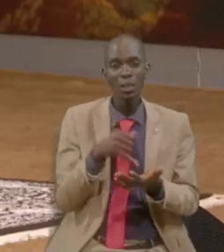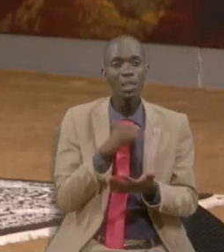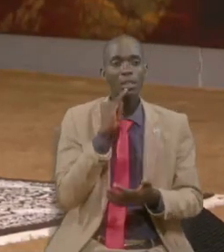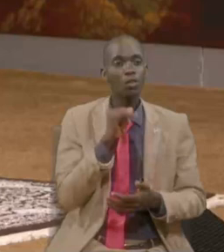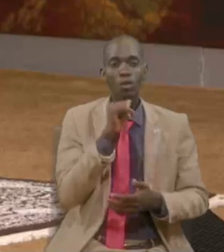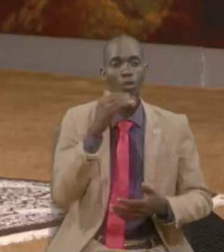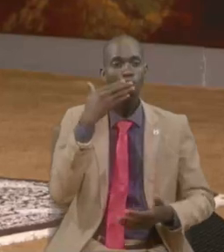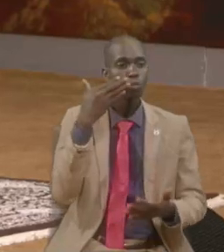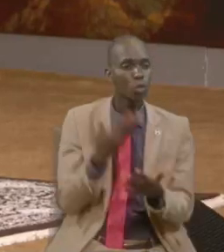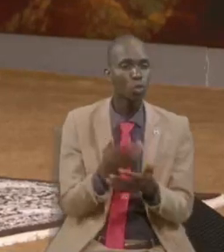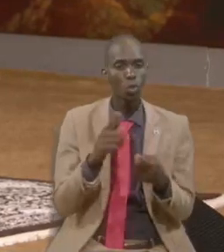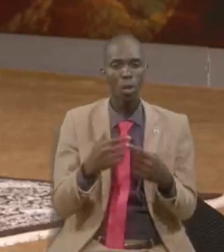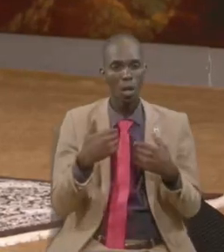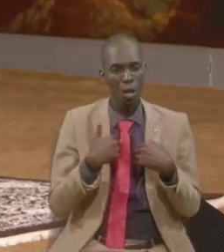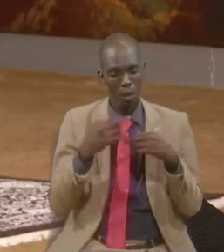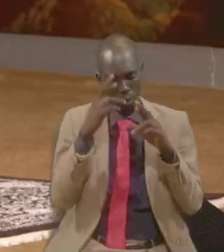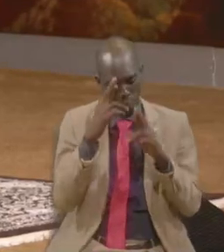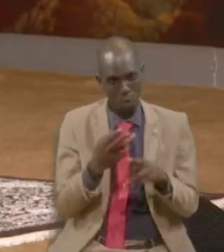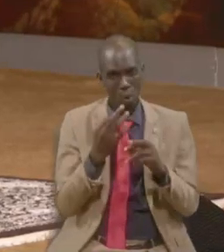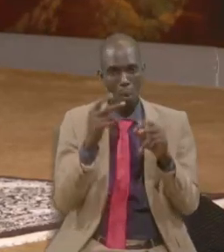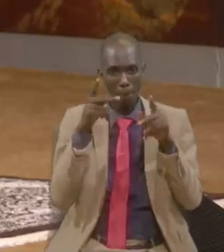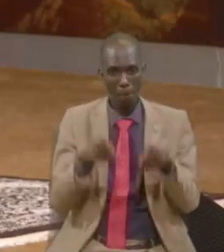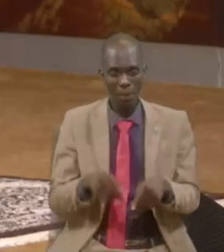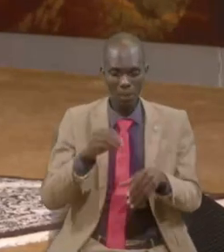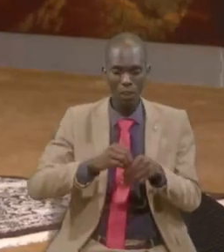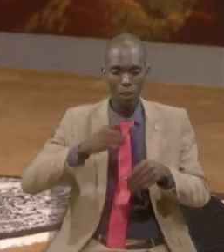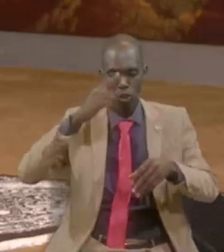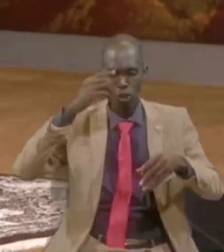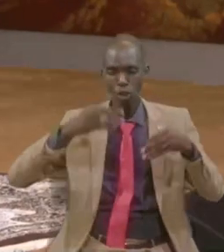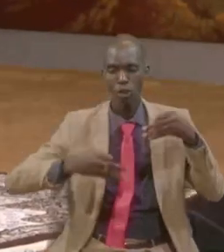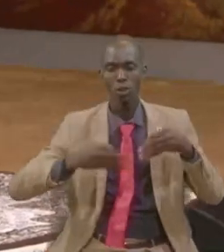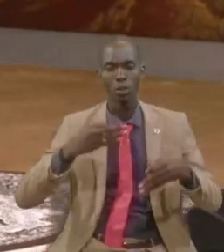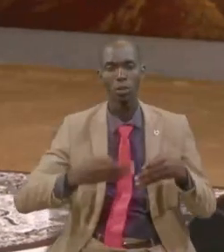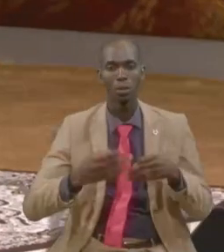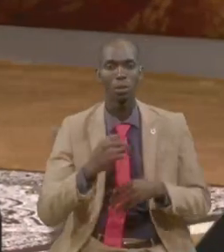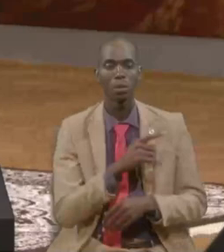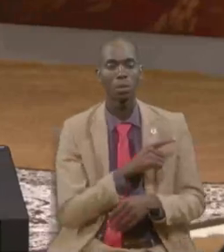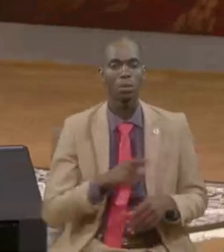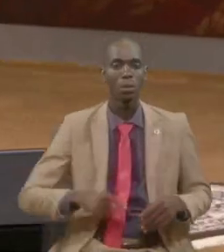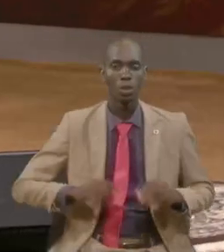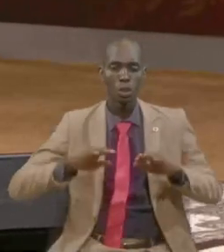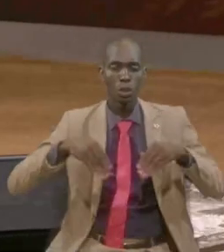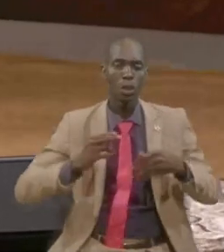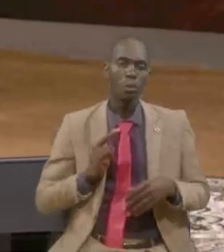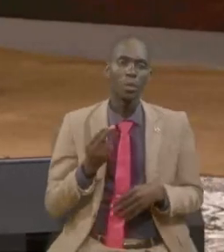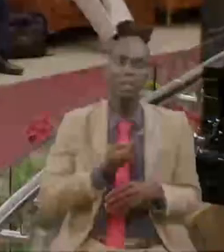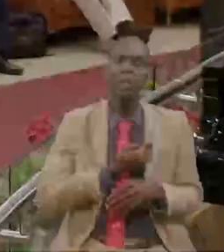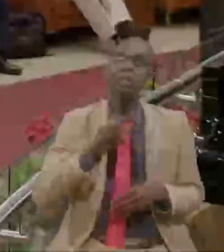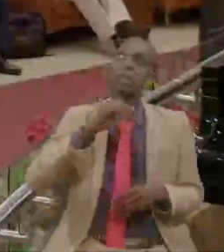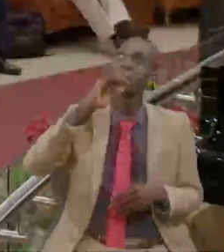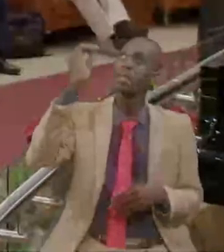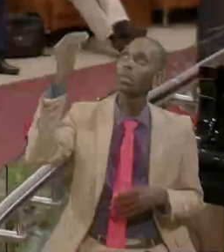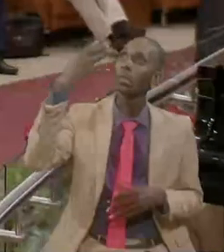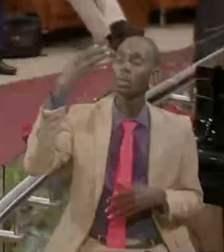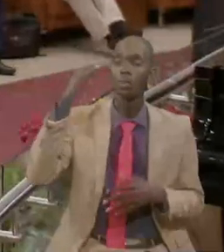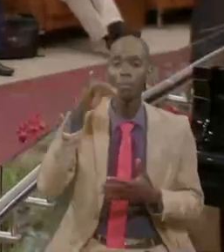n'est pas bon. Il n'est pas bon dans les jugements d'avoir égard aux personnes. Puisse le Seigneur nous